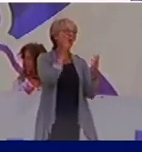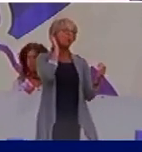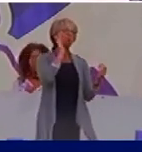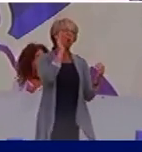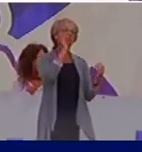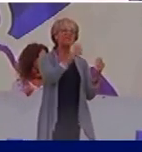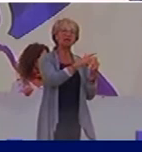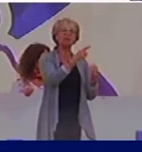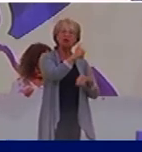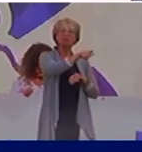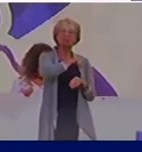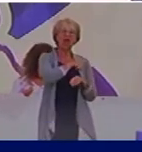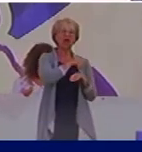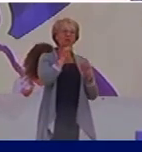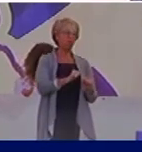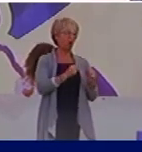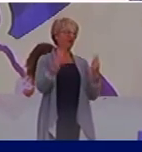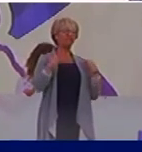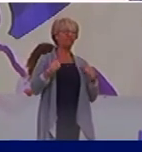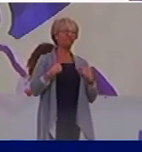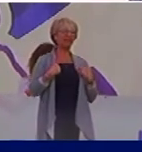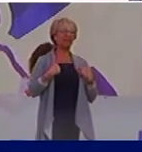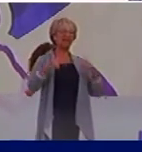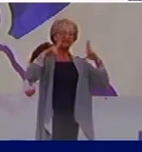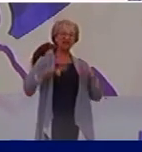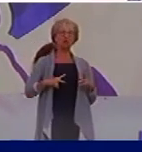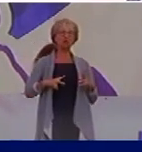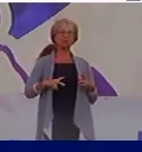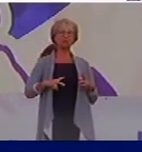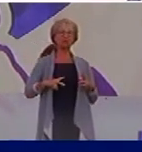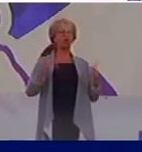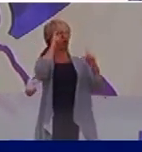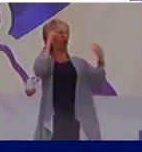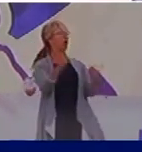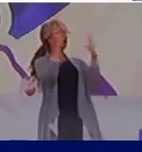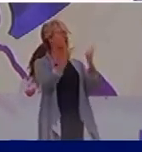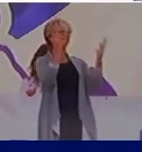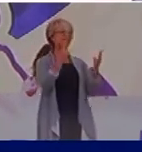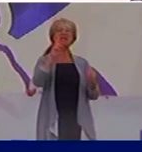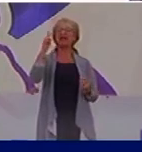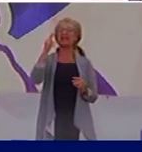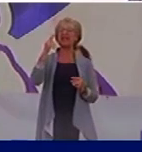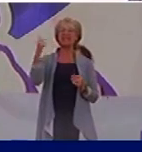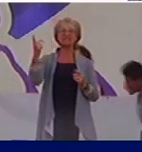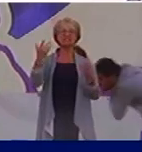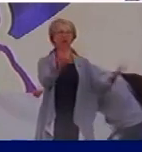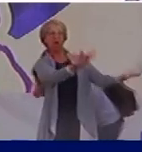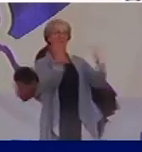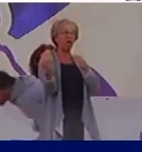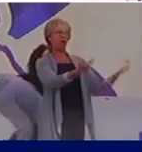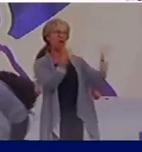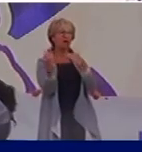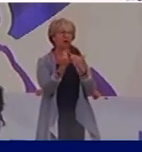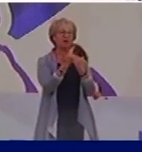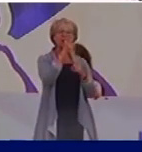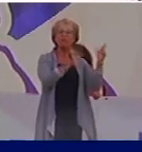quotidianamente ci permettono di poter vivere tranquillamente, non gli Alibaba che Renzi ci sta portando in casa, non la